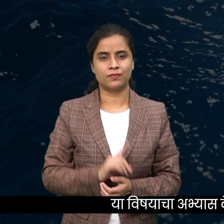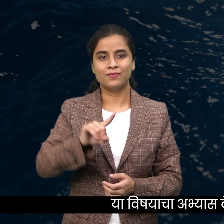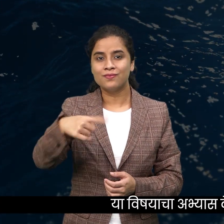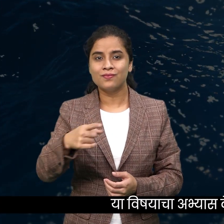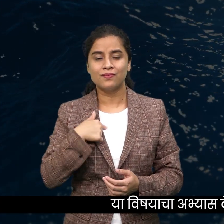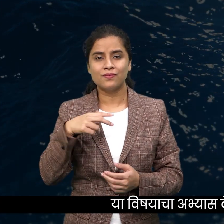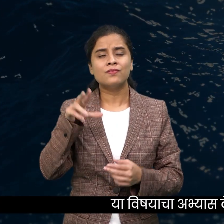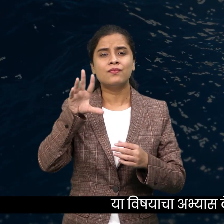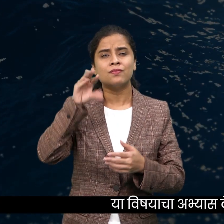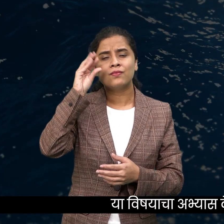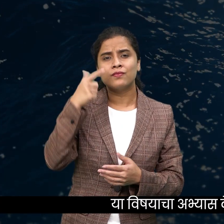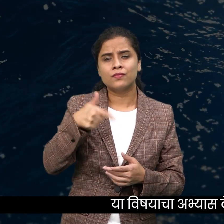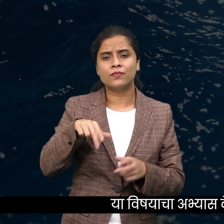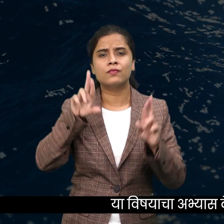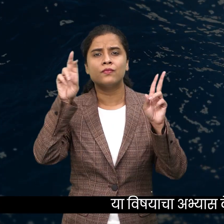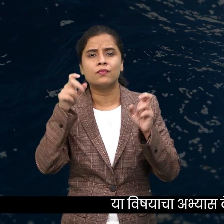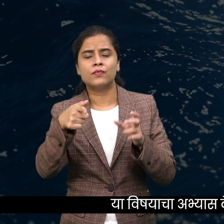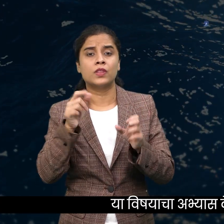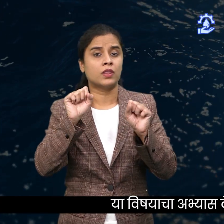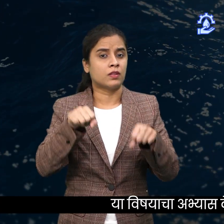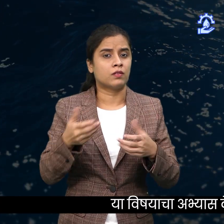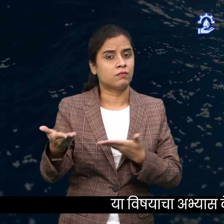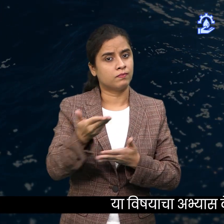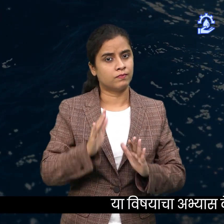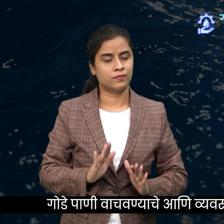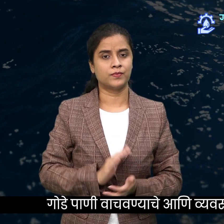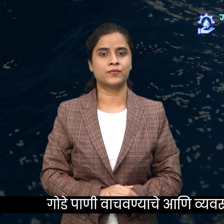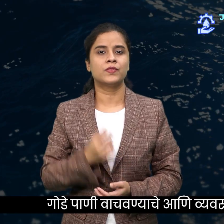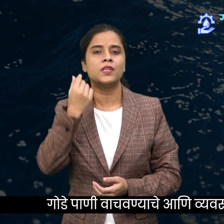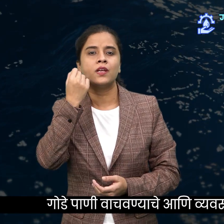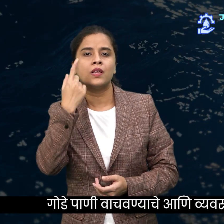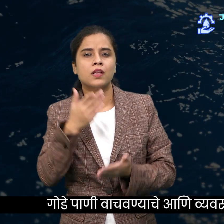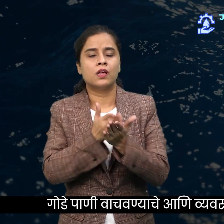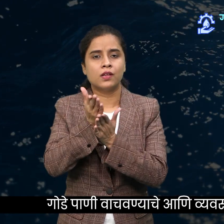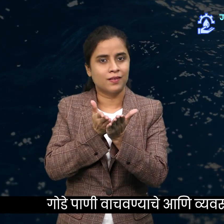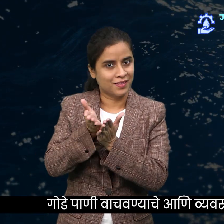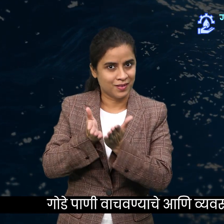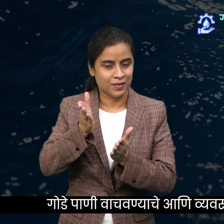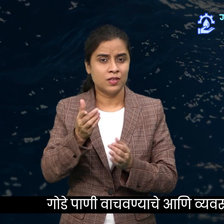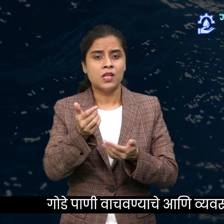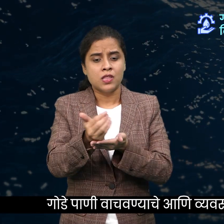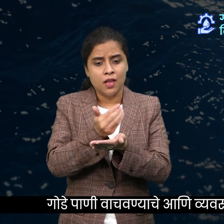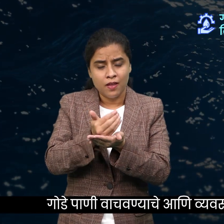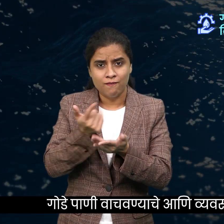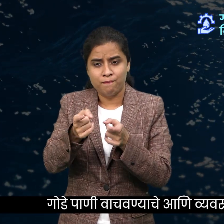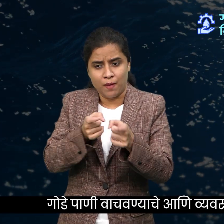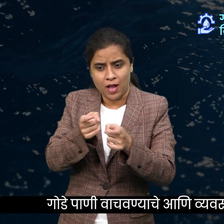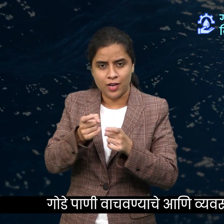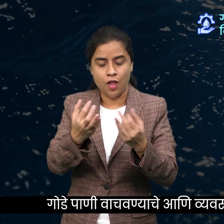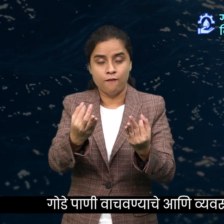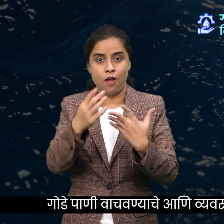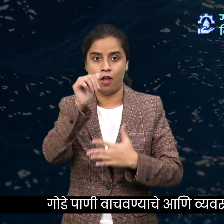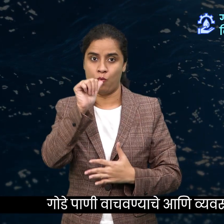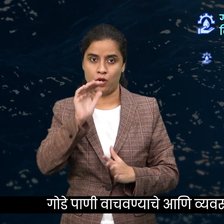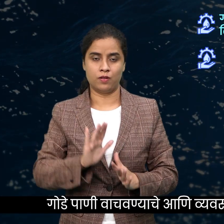या विषयाचा अभ्यास केल्यानंतर तुम्ही हे करू शकाल. गोडे पाणी वाचवण्याचे आणि व्यवस्थापित करण्याचे